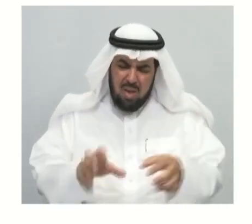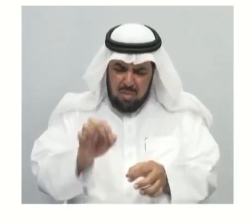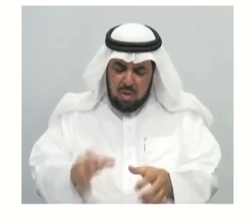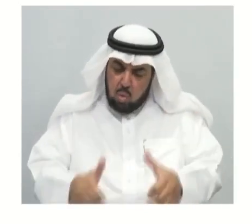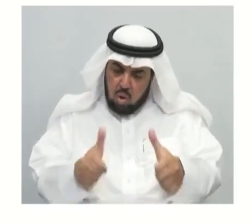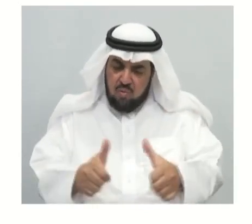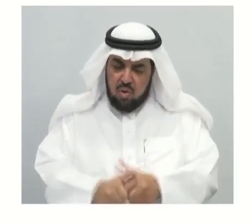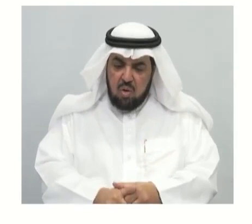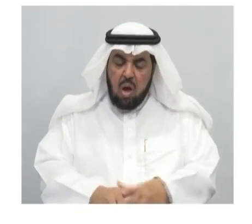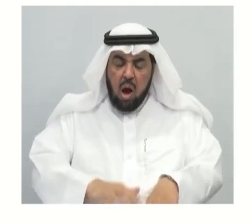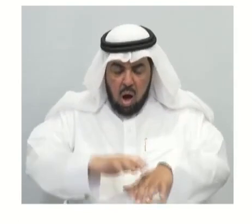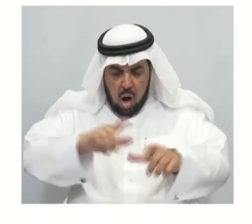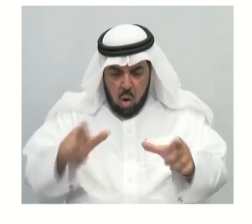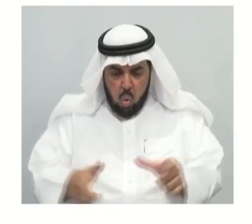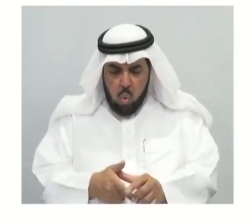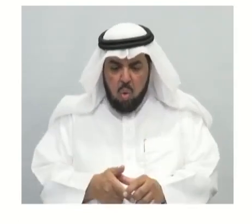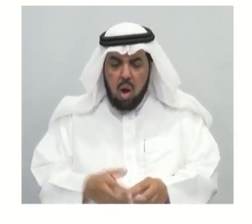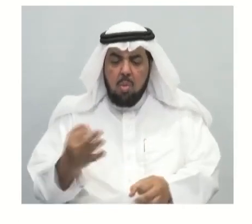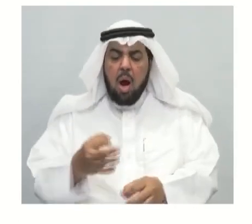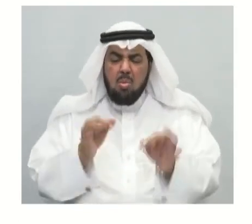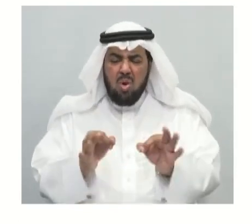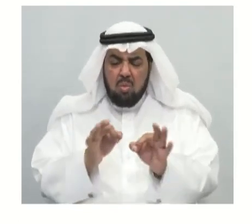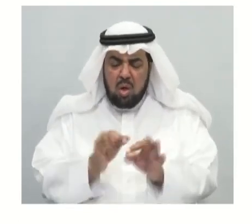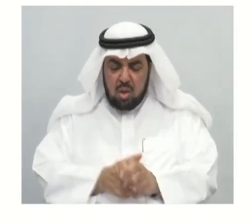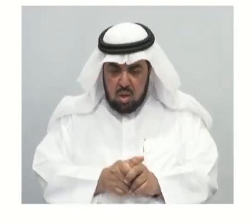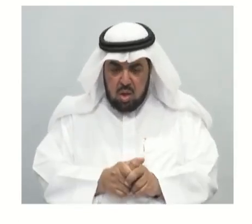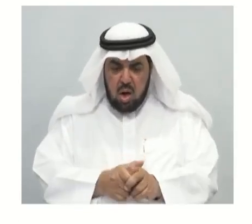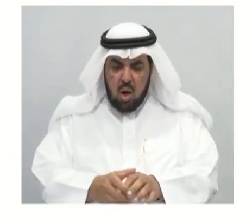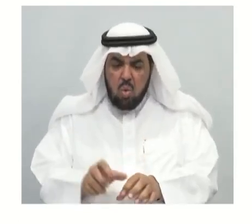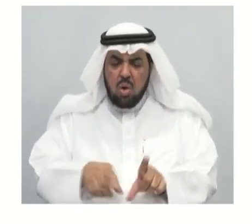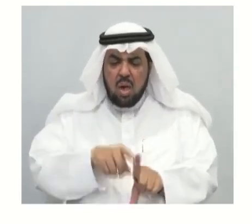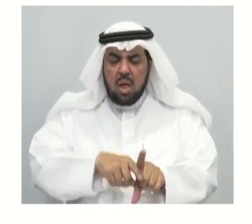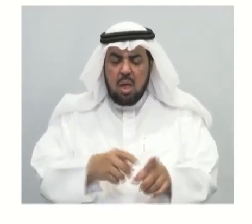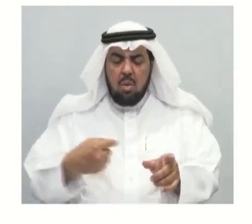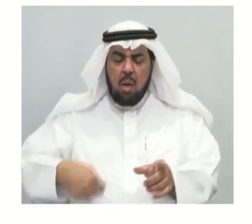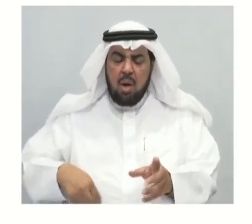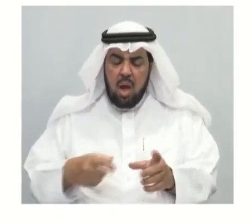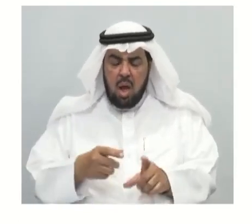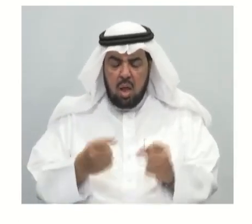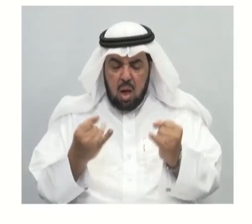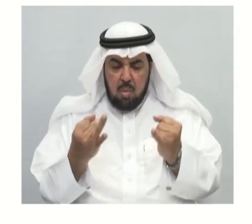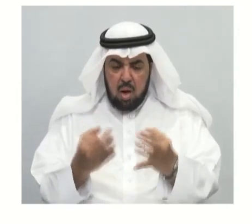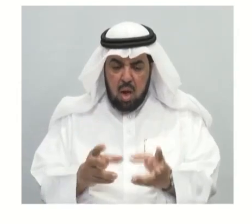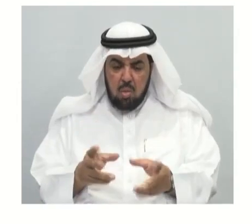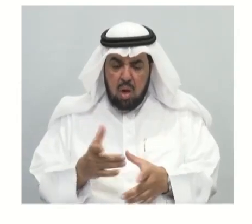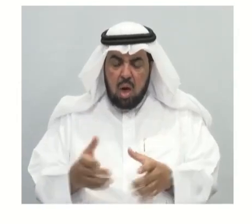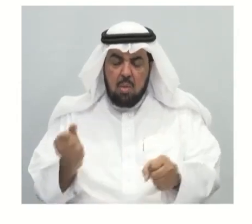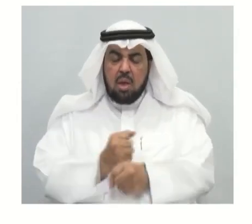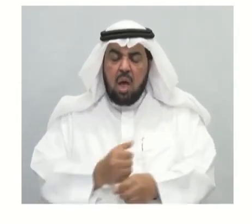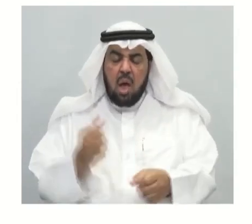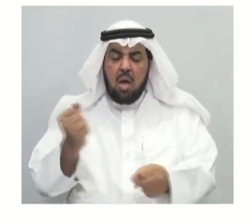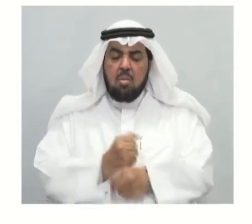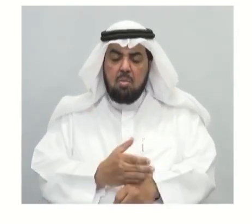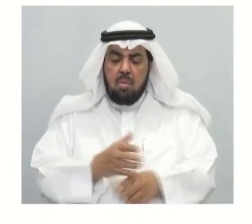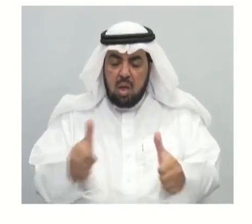وكفاءه حول اعمال او مهام محدده او لتقييم العمليات المتعلقه باداء العمل